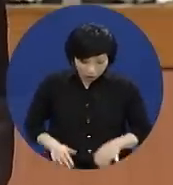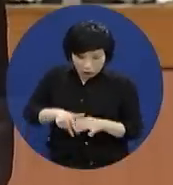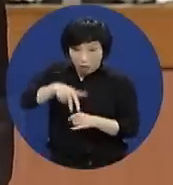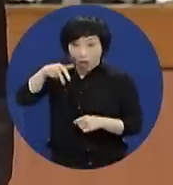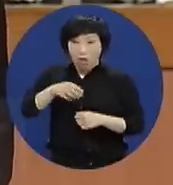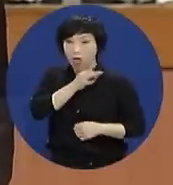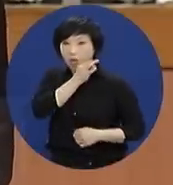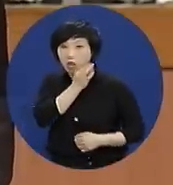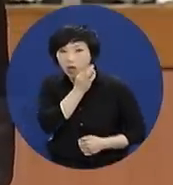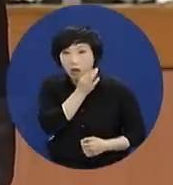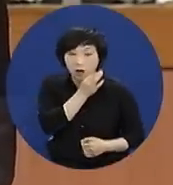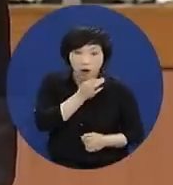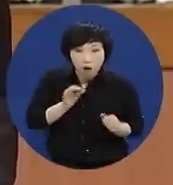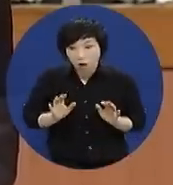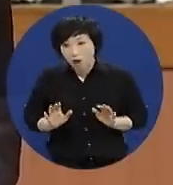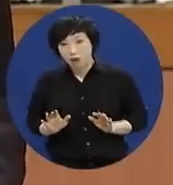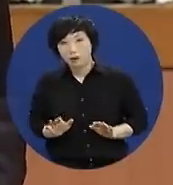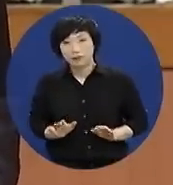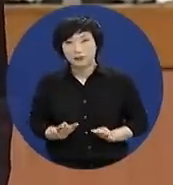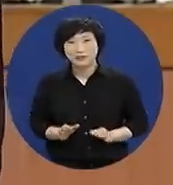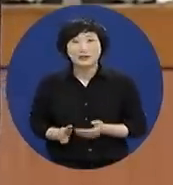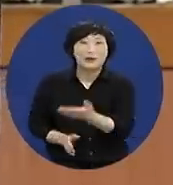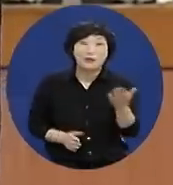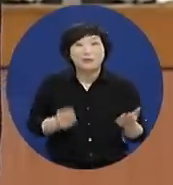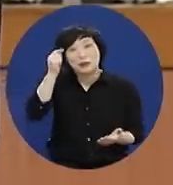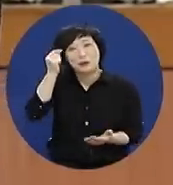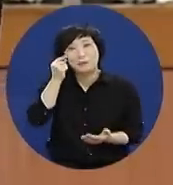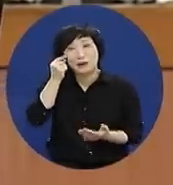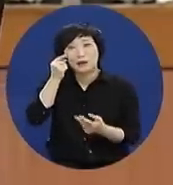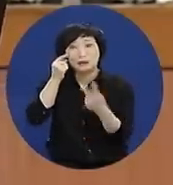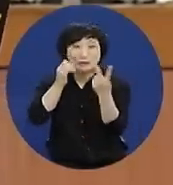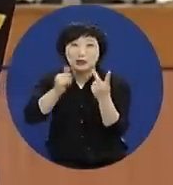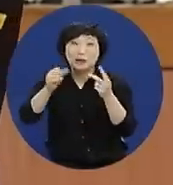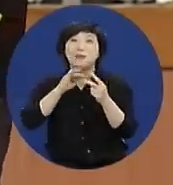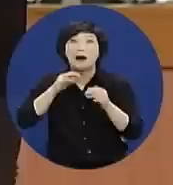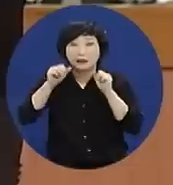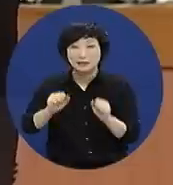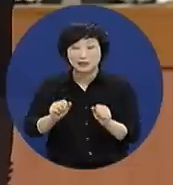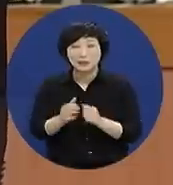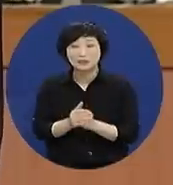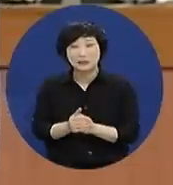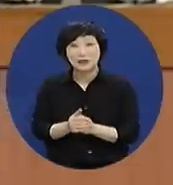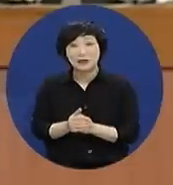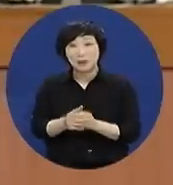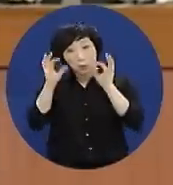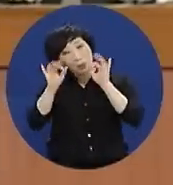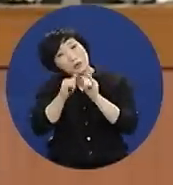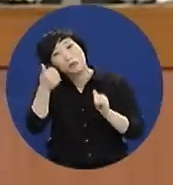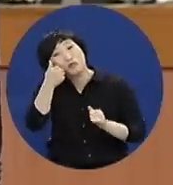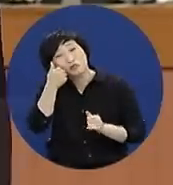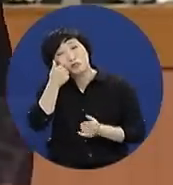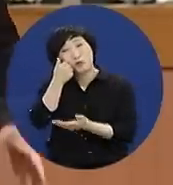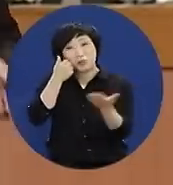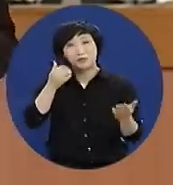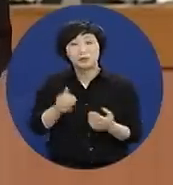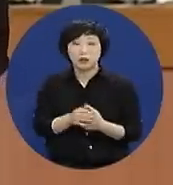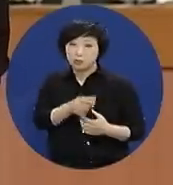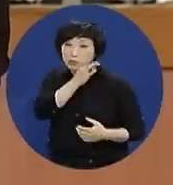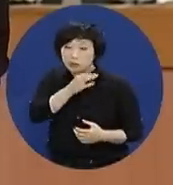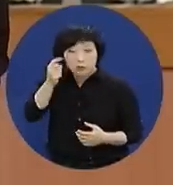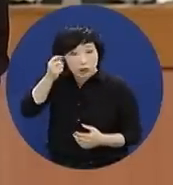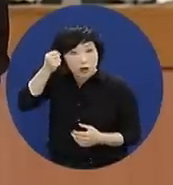恥ずかしいお2人でいるのに裸の音が恥ずかしく重たでしょうね見る人もいないの